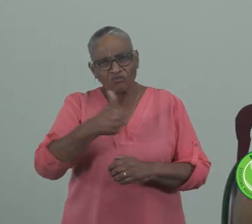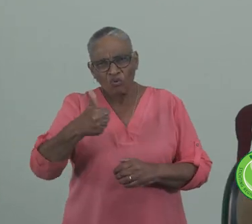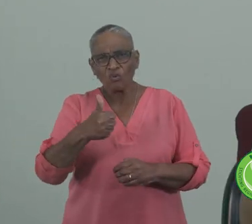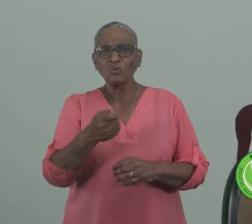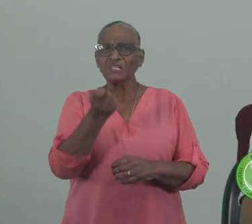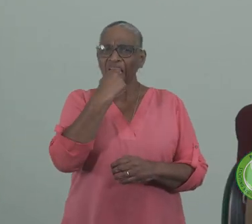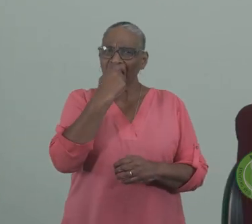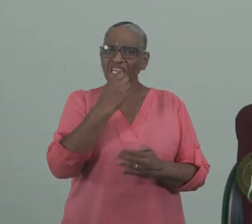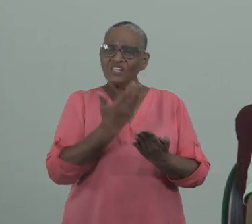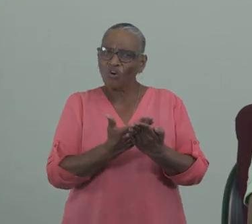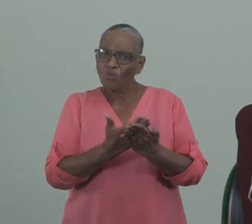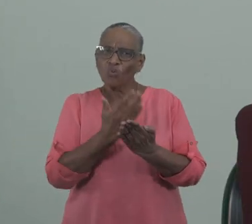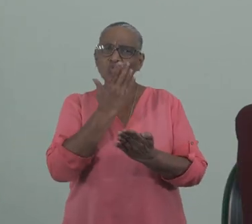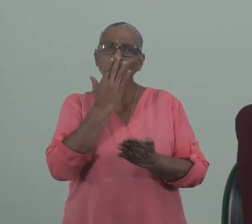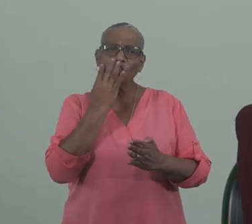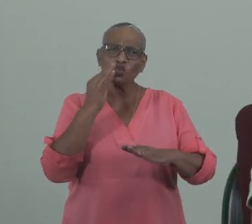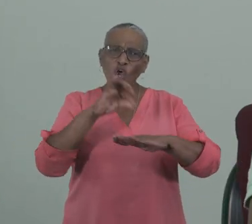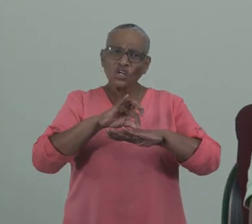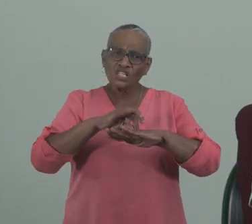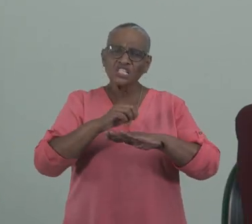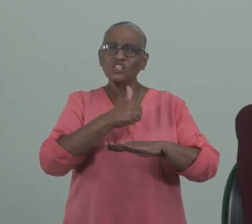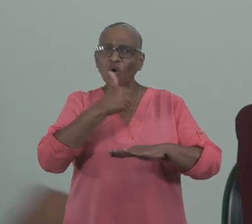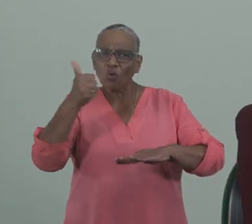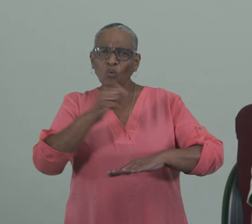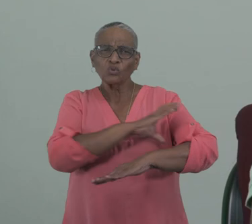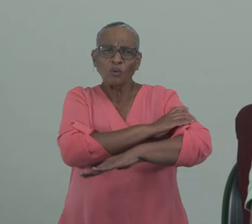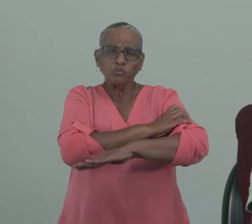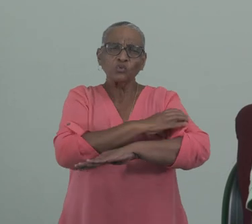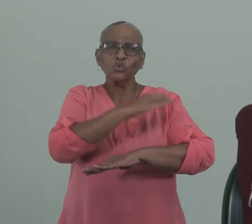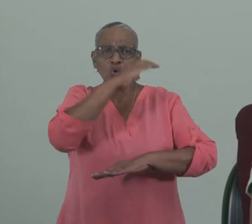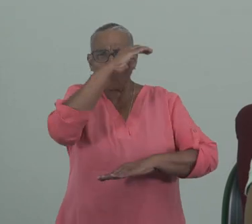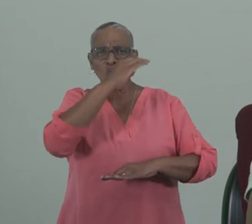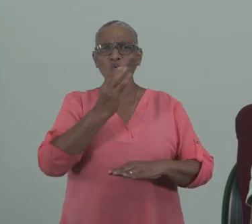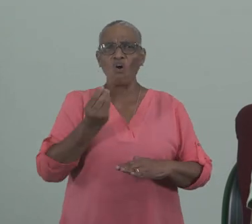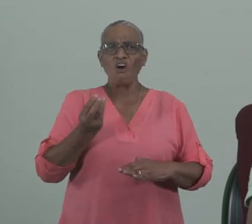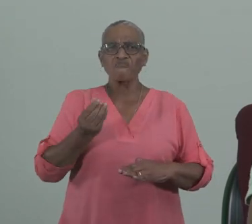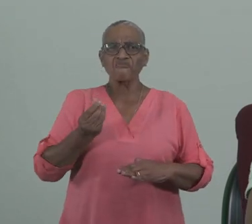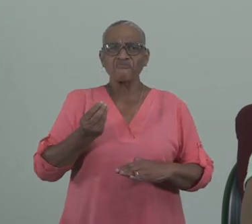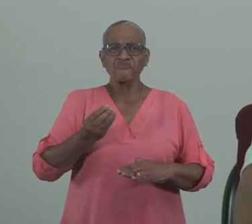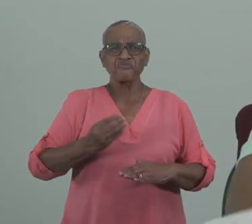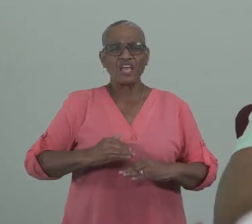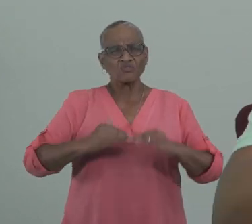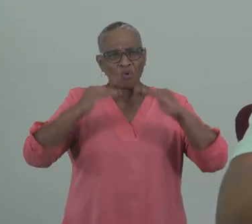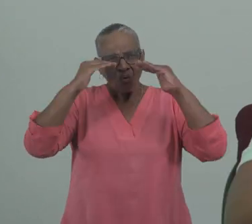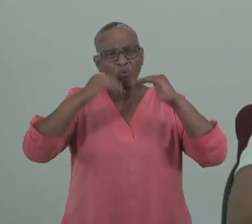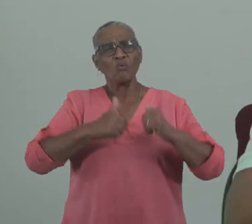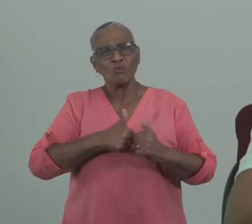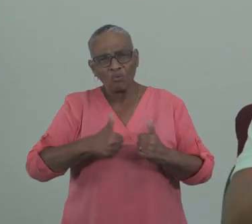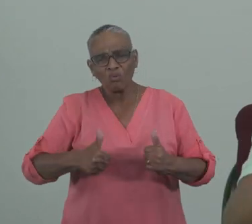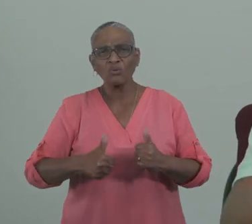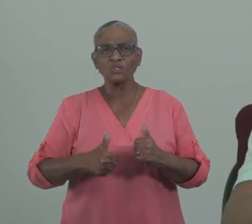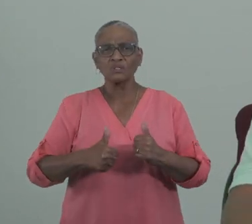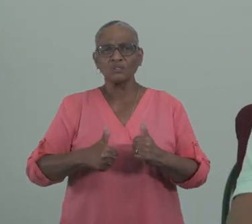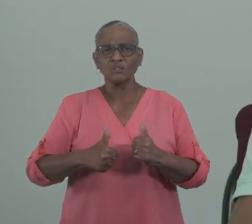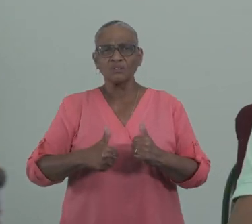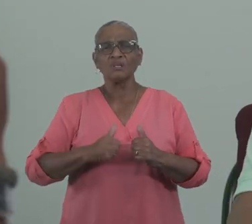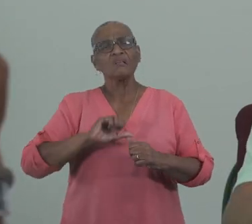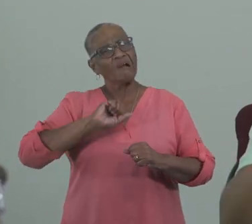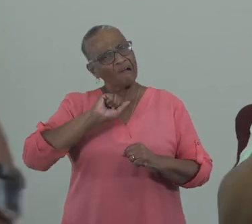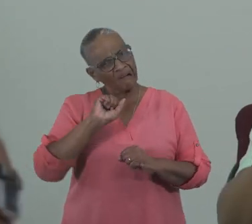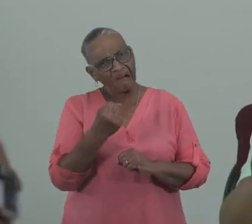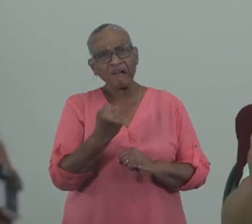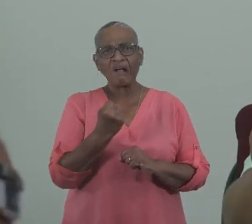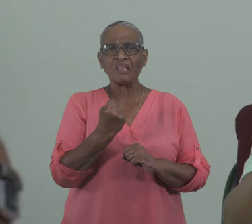osodatra, zorg dat je bloeddruk de boom, je sucro de boom, je cholesterol de onder controle, dan kan je een risicoreductie hebben